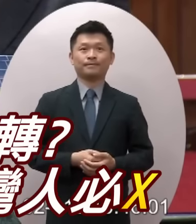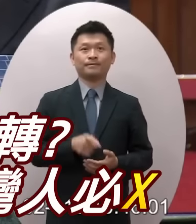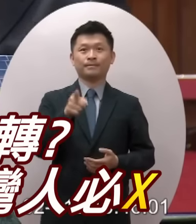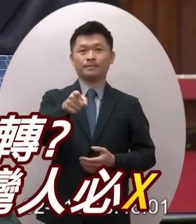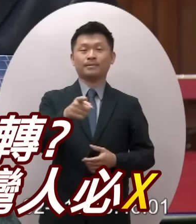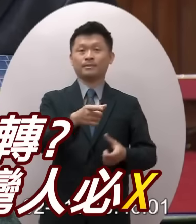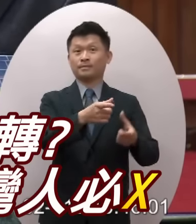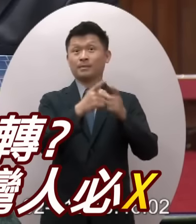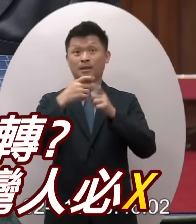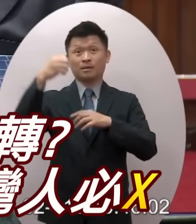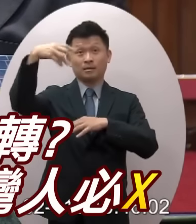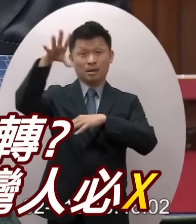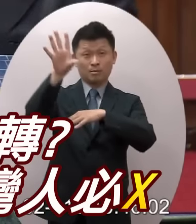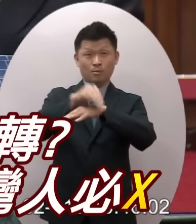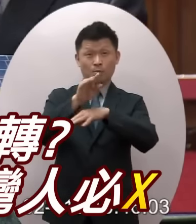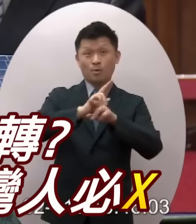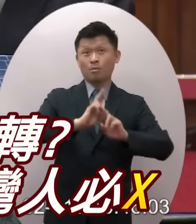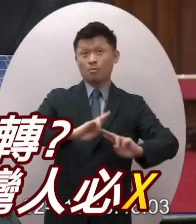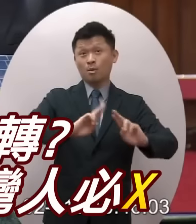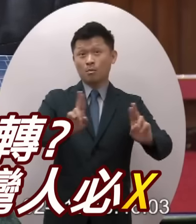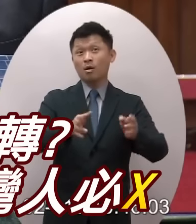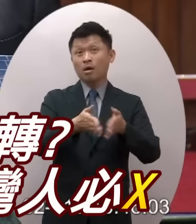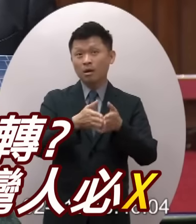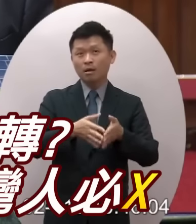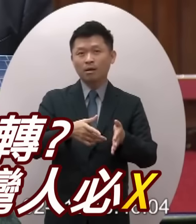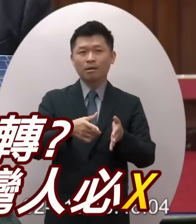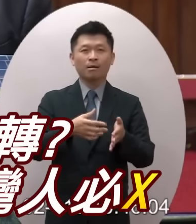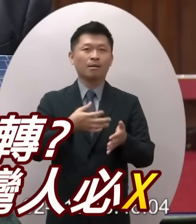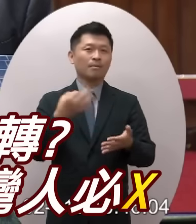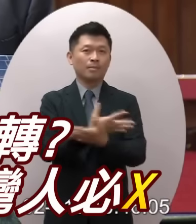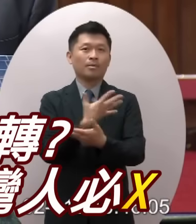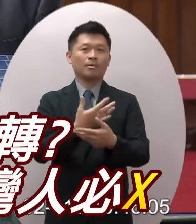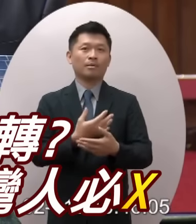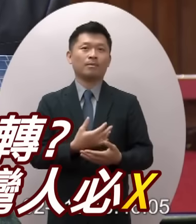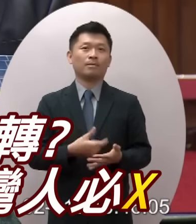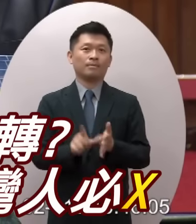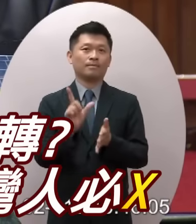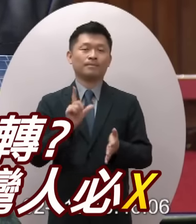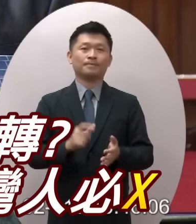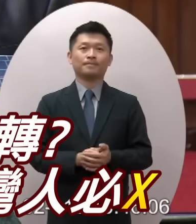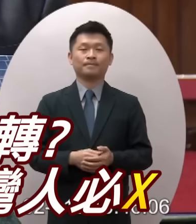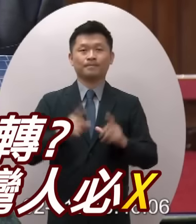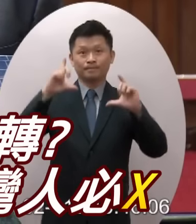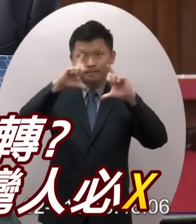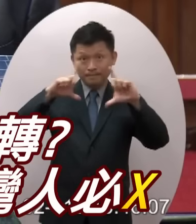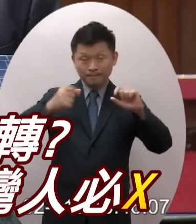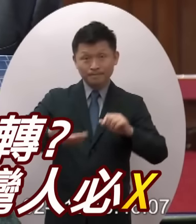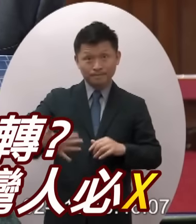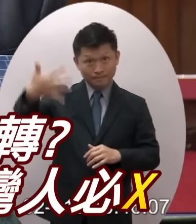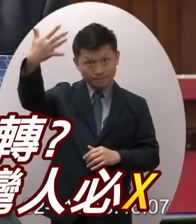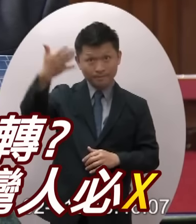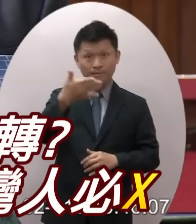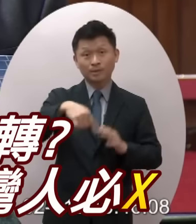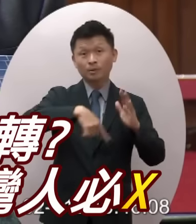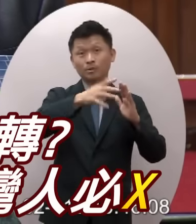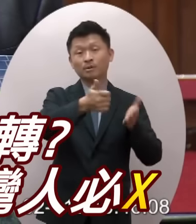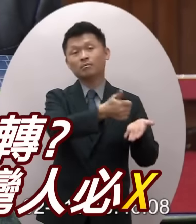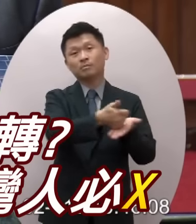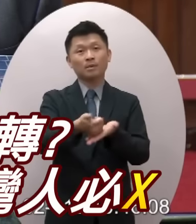电，用相片你看一下。院长，你会使起来啊？请